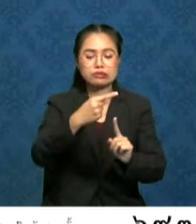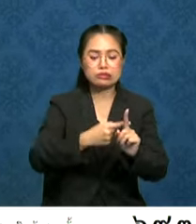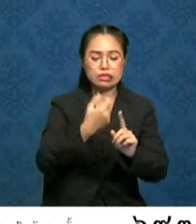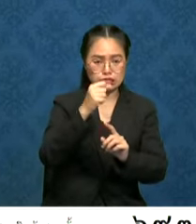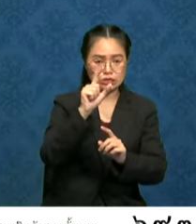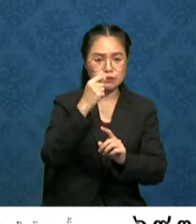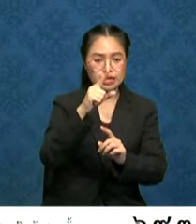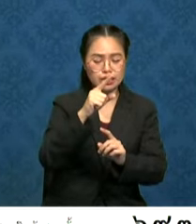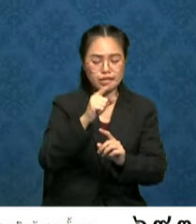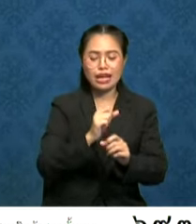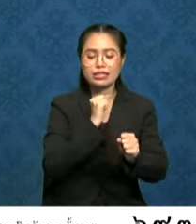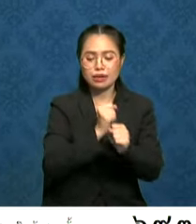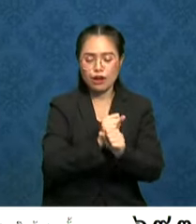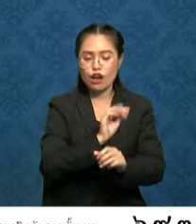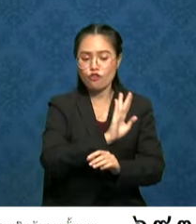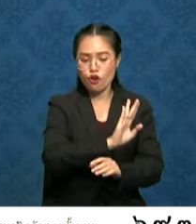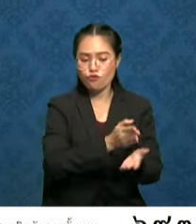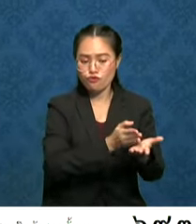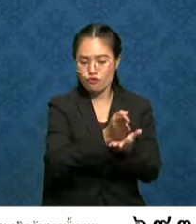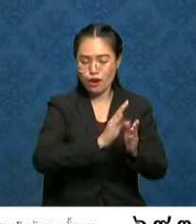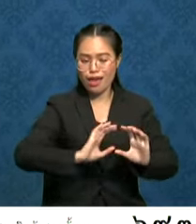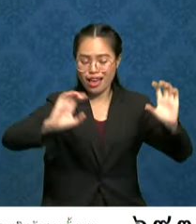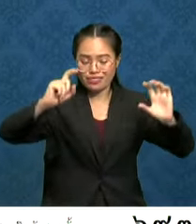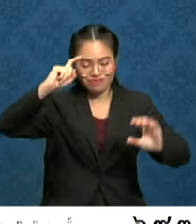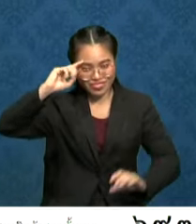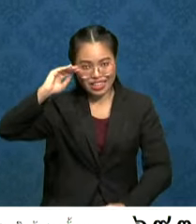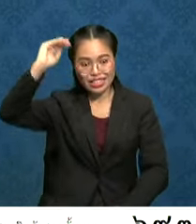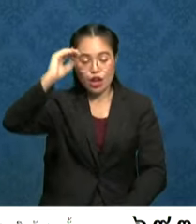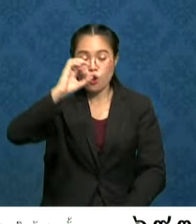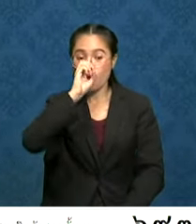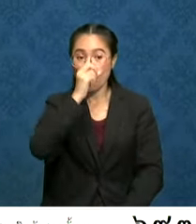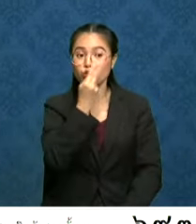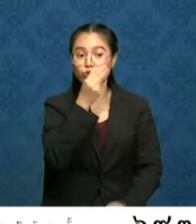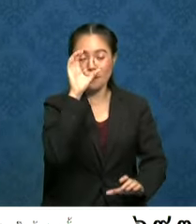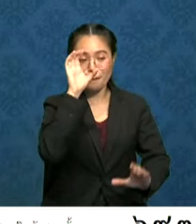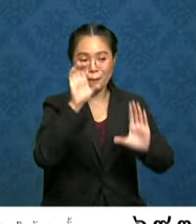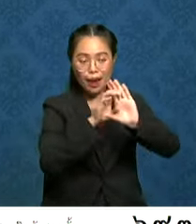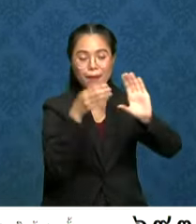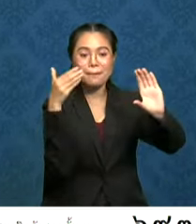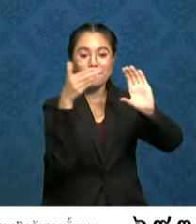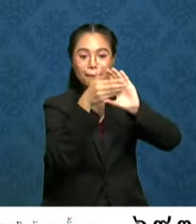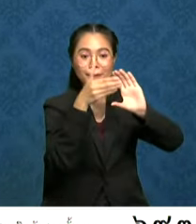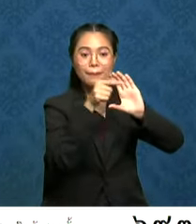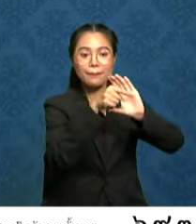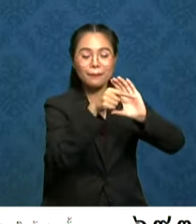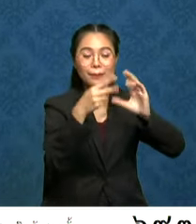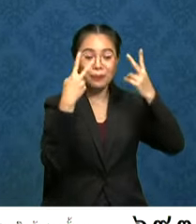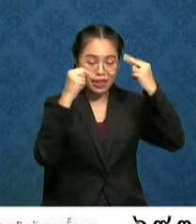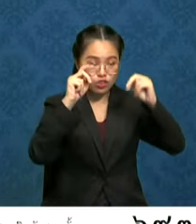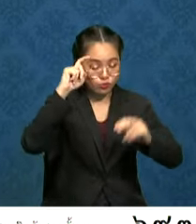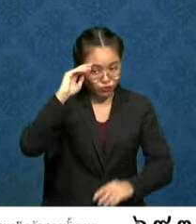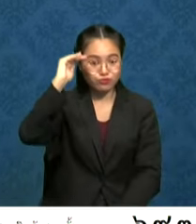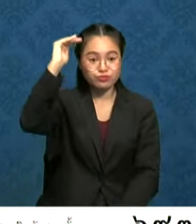ผ่านมาของการทำหน้าที่ของรัฐบาลชุดที่แล้วนะครับตัวเลขปรากฏบนสไลด์ครับอดีตนายกรัฐมนตรีครับคุณ